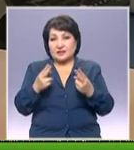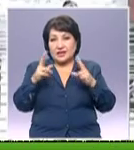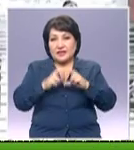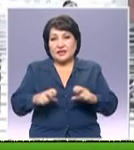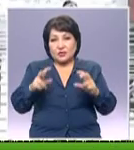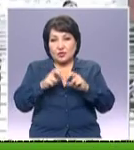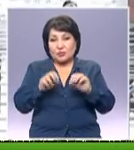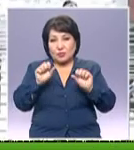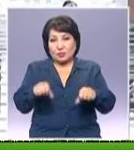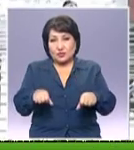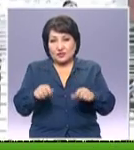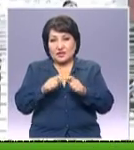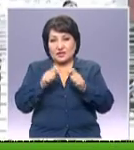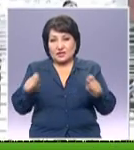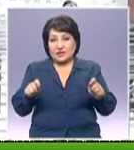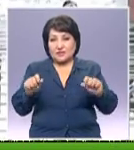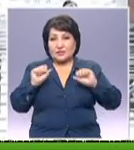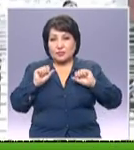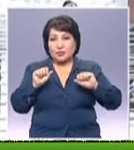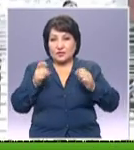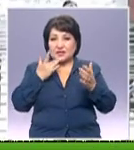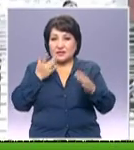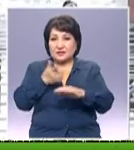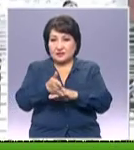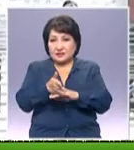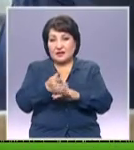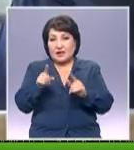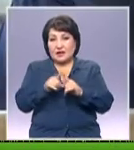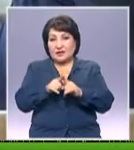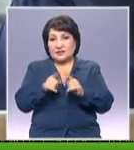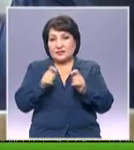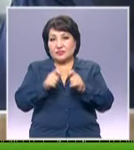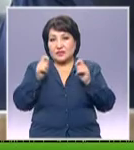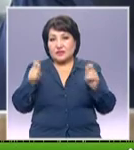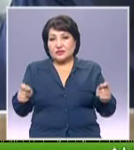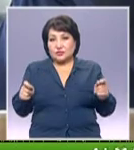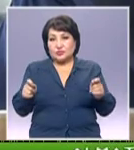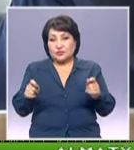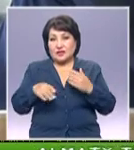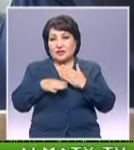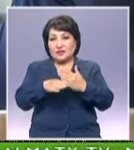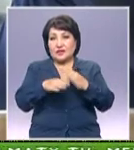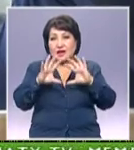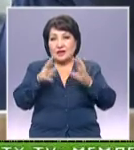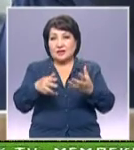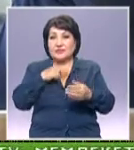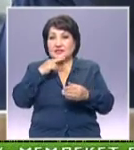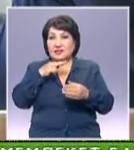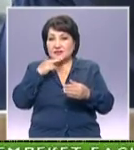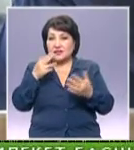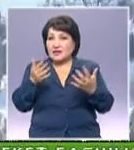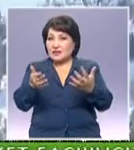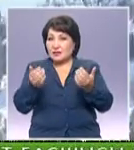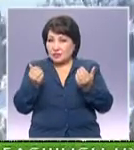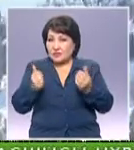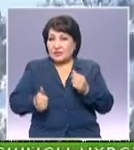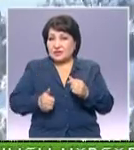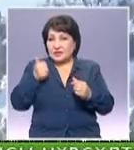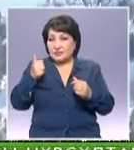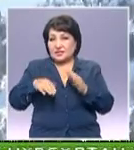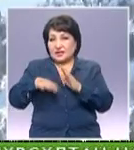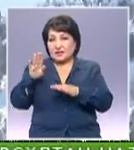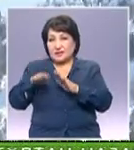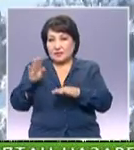ашылады. Спортта, саясат сында шартарап шараның шымылдығын ашу арқылы әлем назарын аудартамыз, беделімізді арттырамыз.